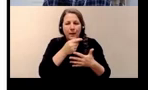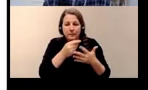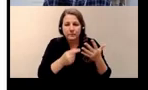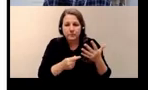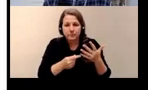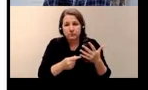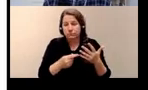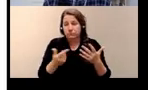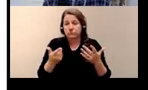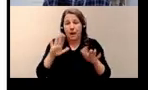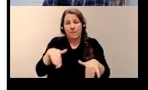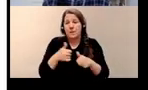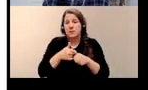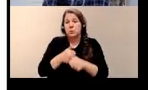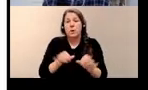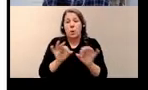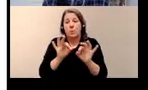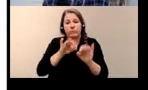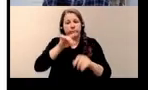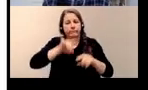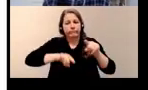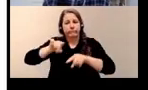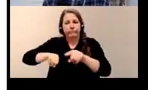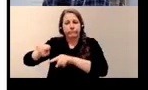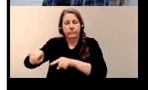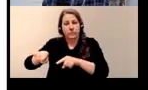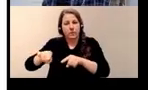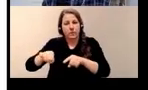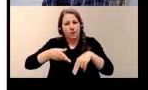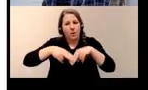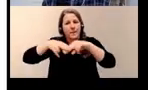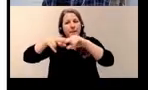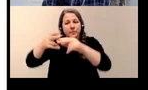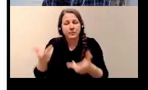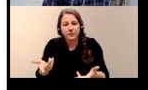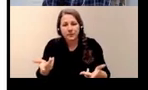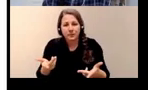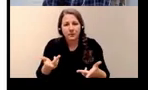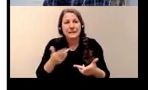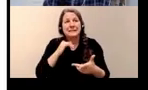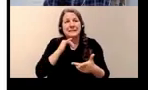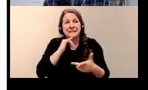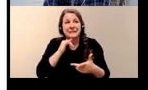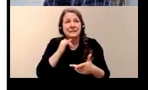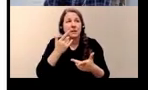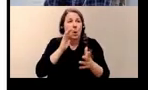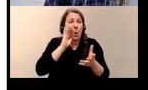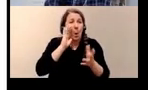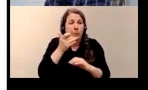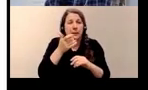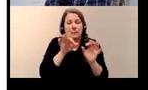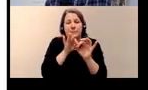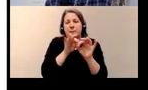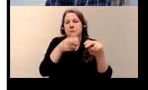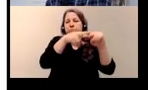qui peuvent être de plus en plus croissants, hein, pour les opérations qui sont les plus compliquées.